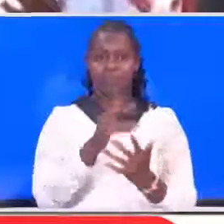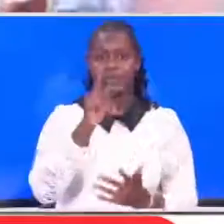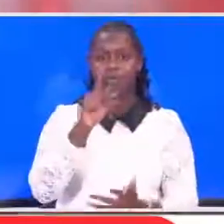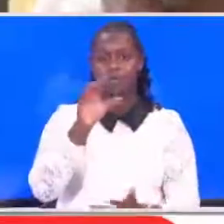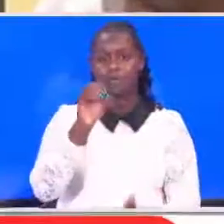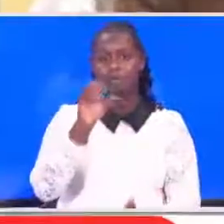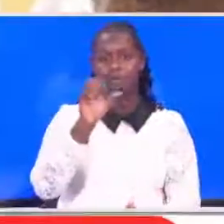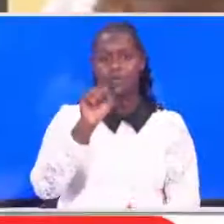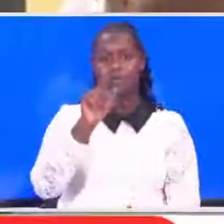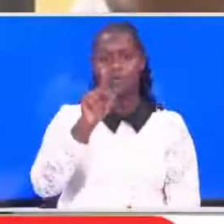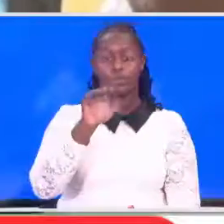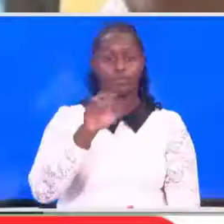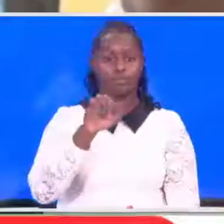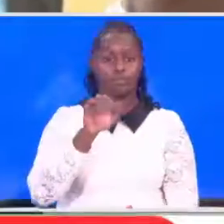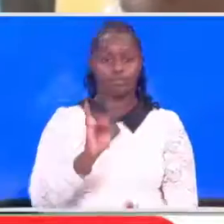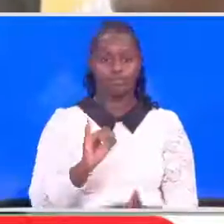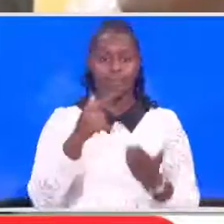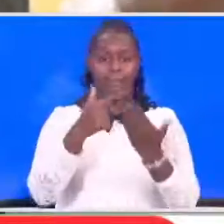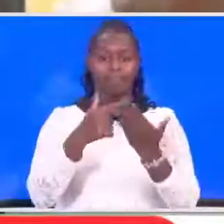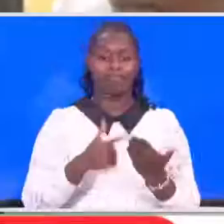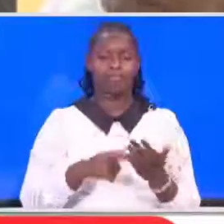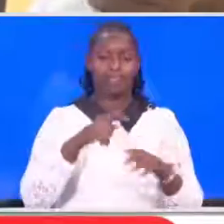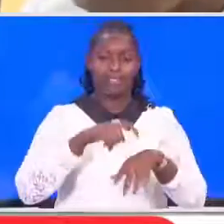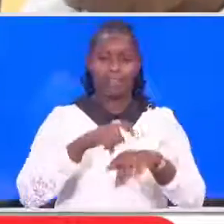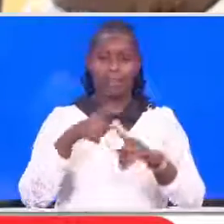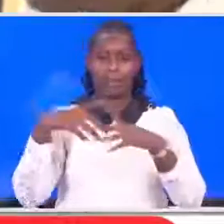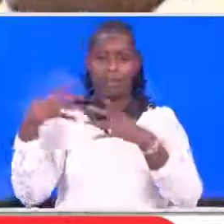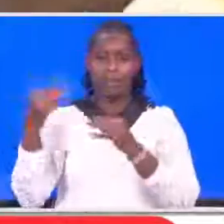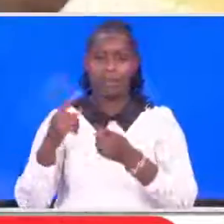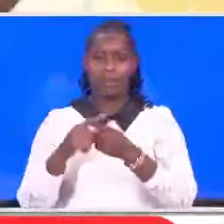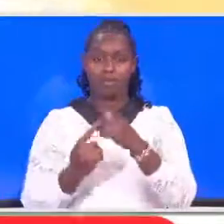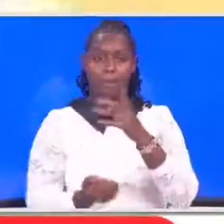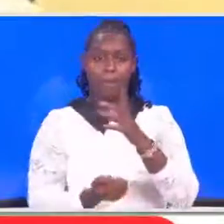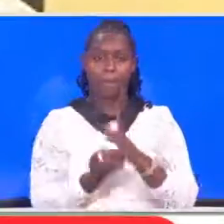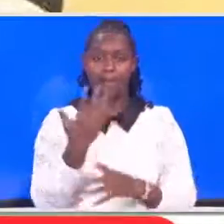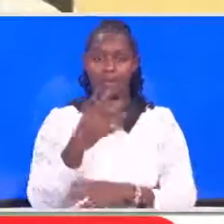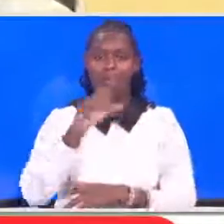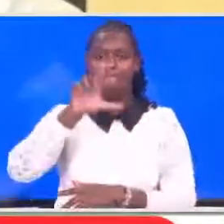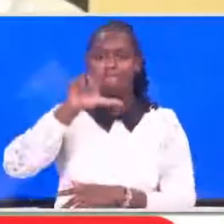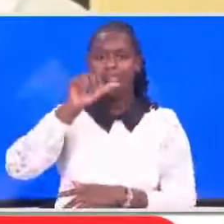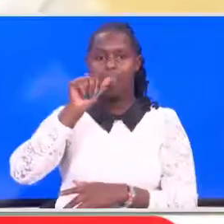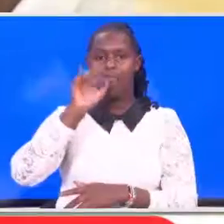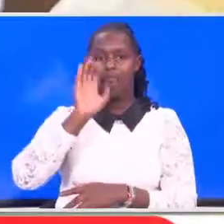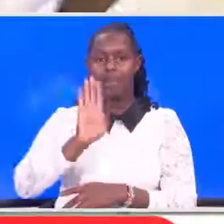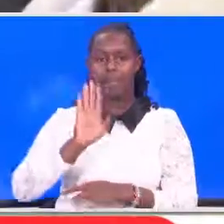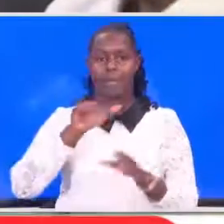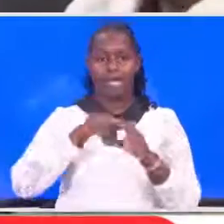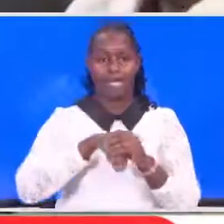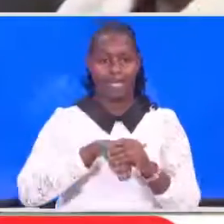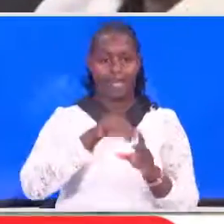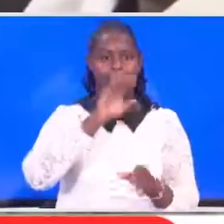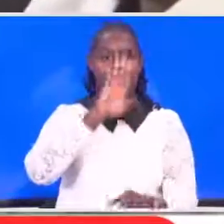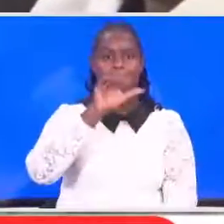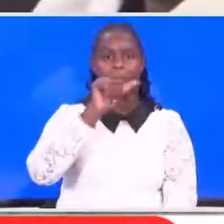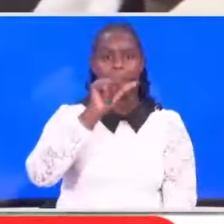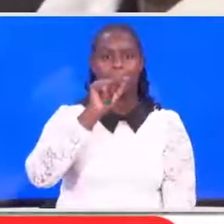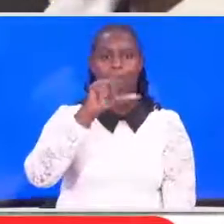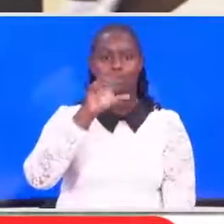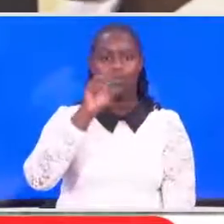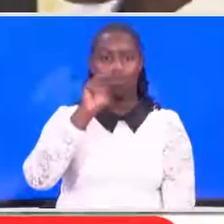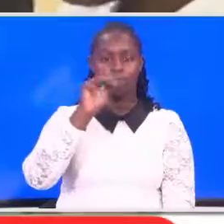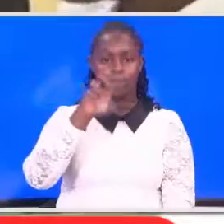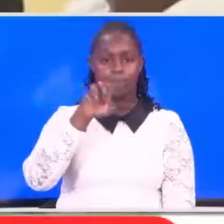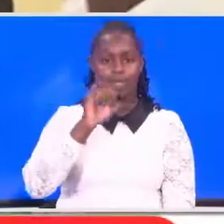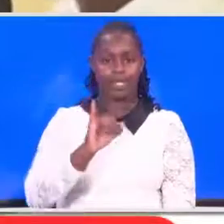alikuwa akizungumza wakati wa kufungua maabara katika shule upili ya Bartolomei katika kaunti ya Baringo.